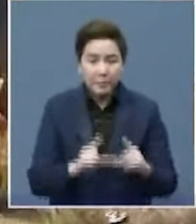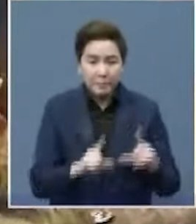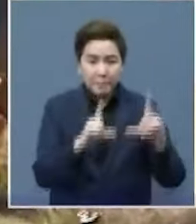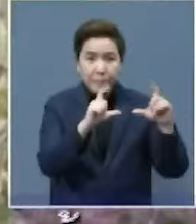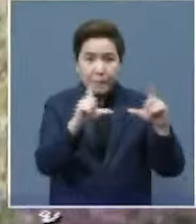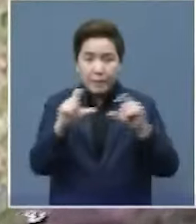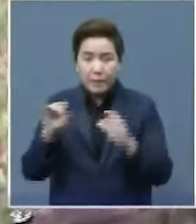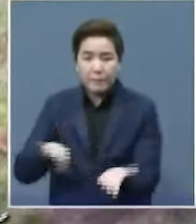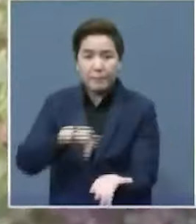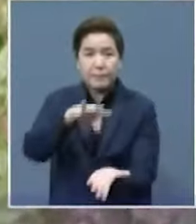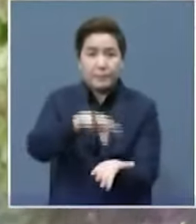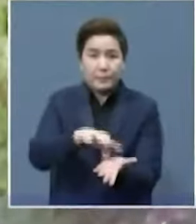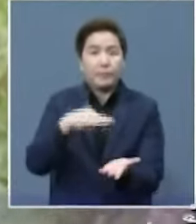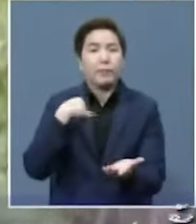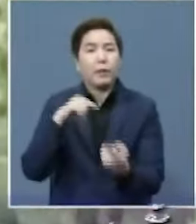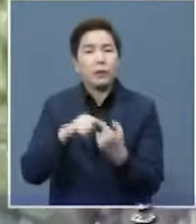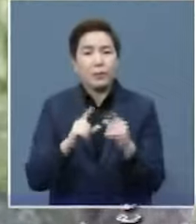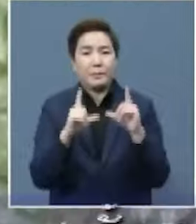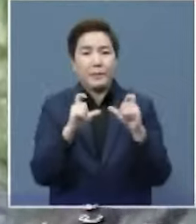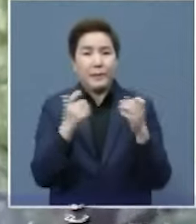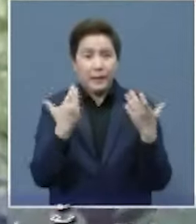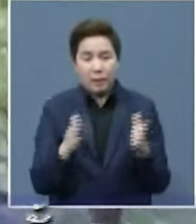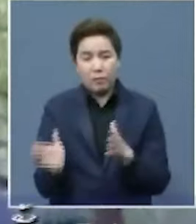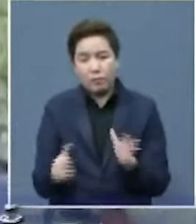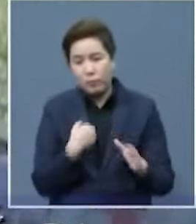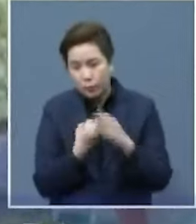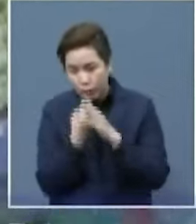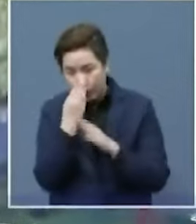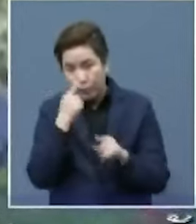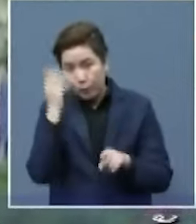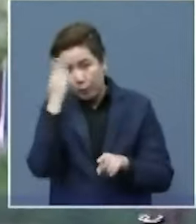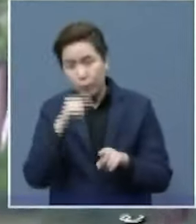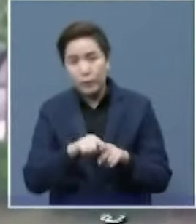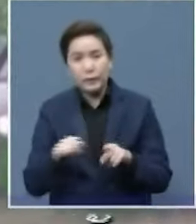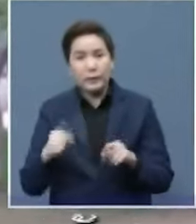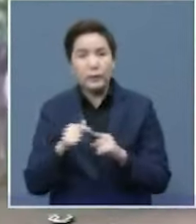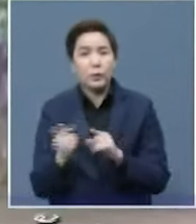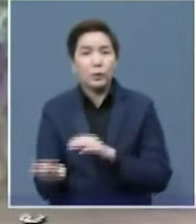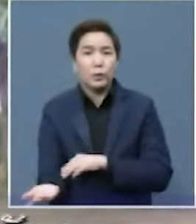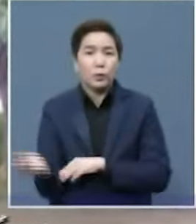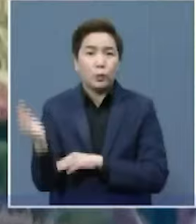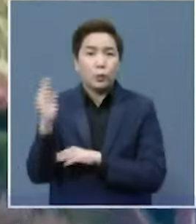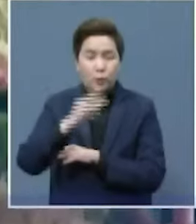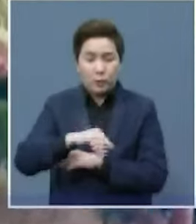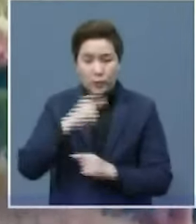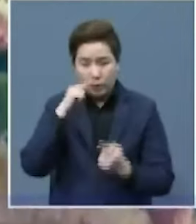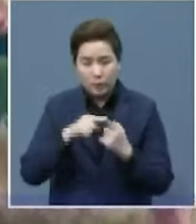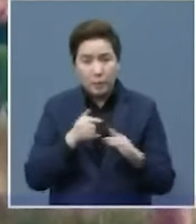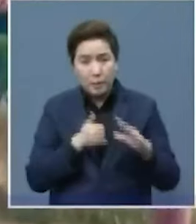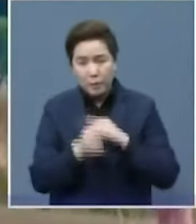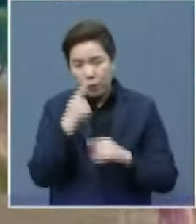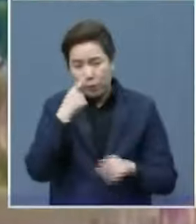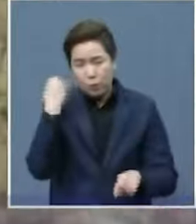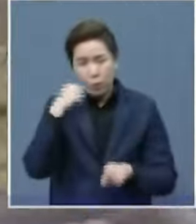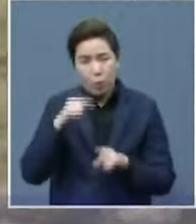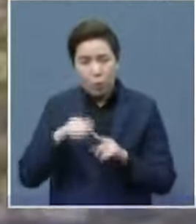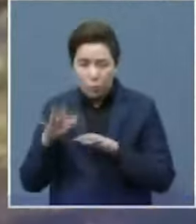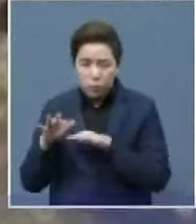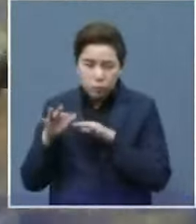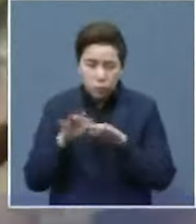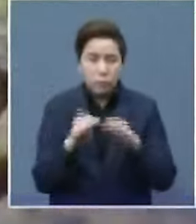ปเช็คอินสิคะจะรออะไรไปถ่ายรูปเช็คอินกับดอกพญาเสือโคร่งค่ะตลอดทั้งวันเลยนะคะนักท่องเที่ยวไปกันโอ้โหคึก